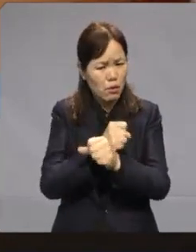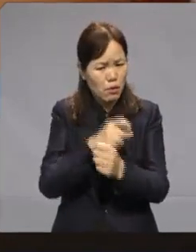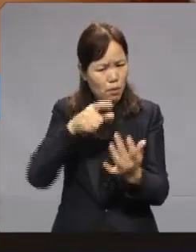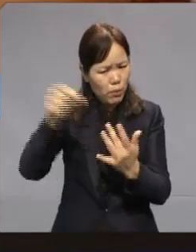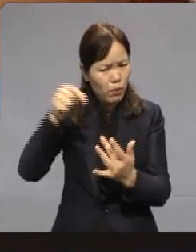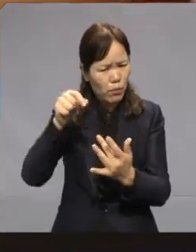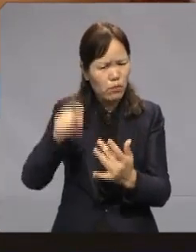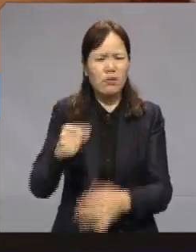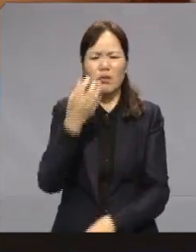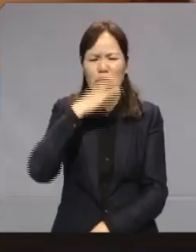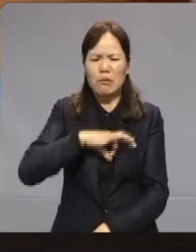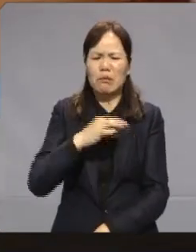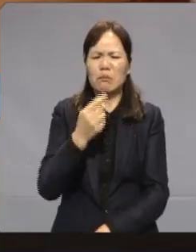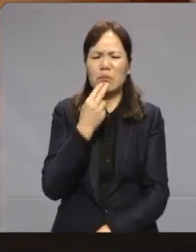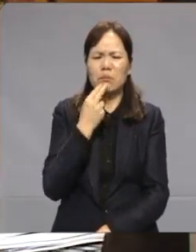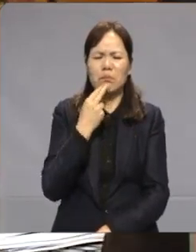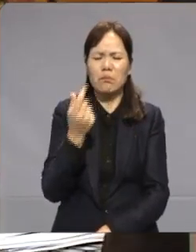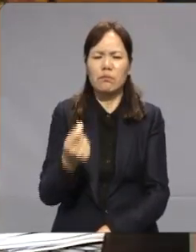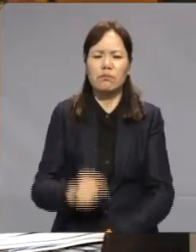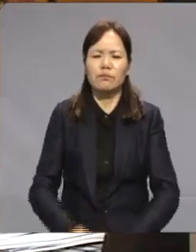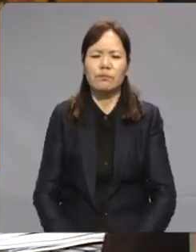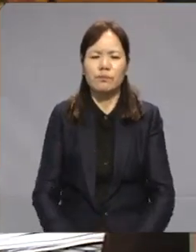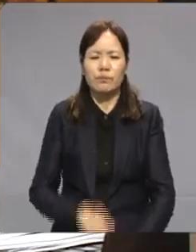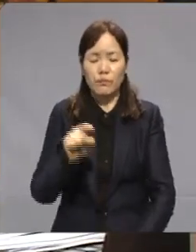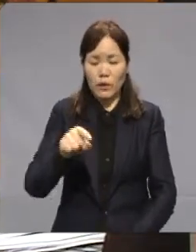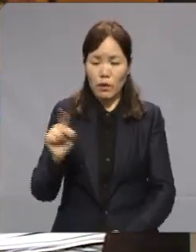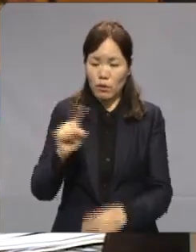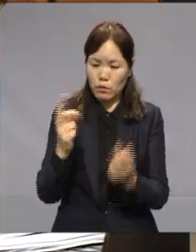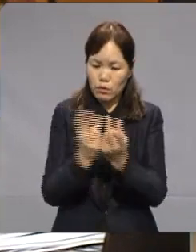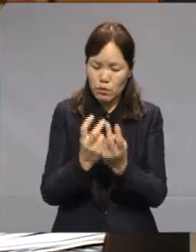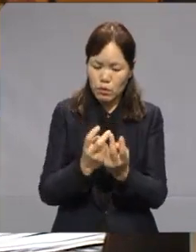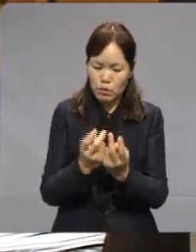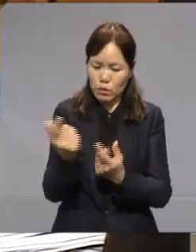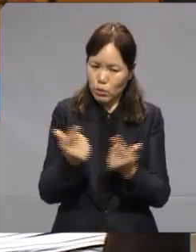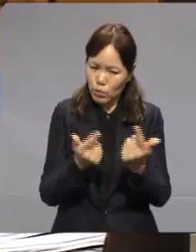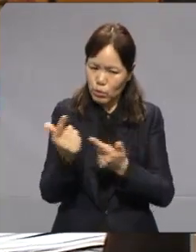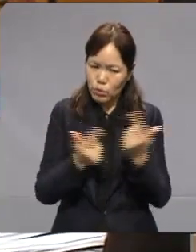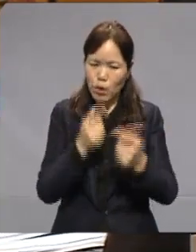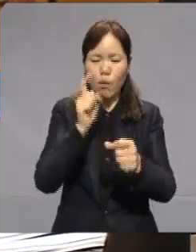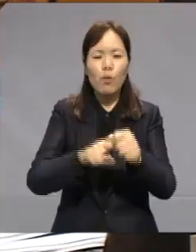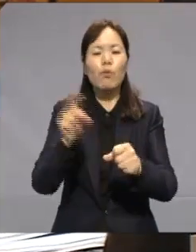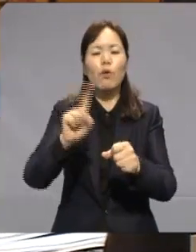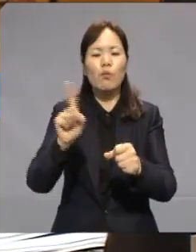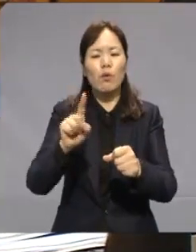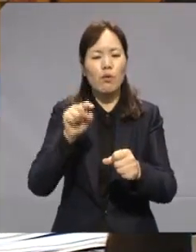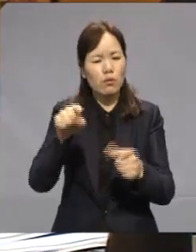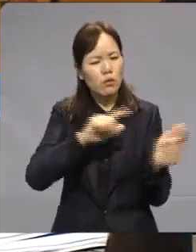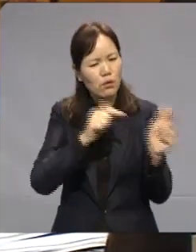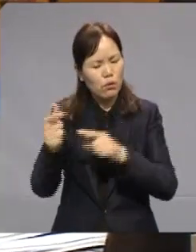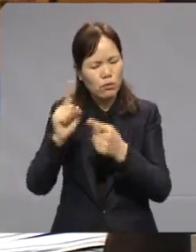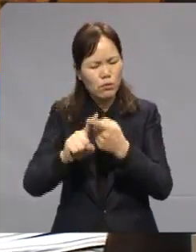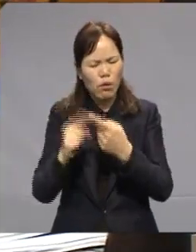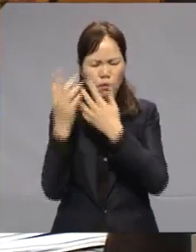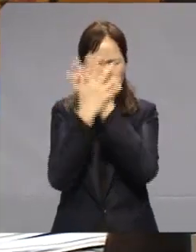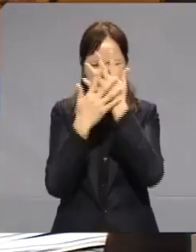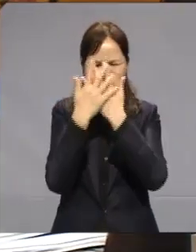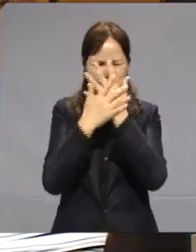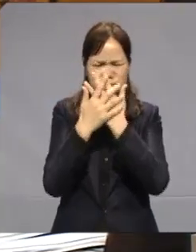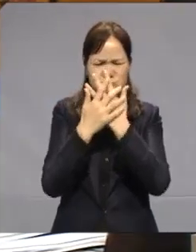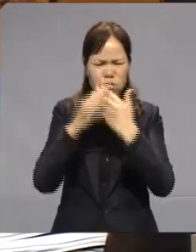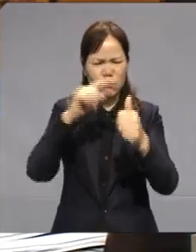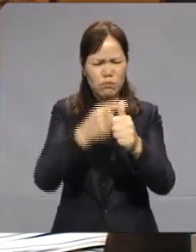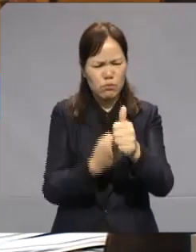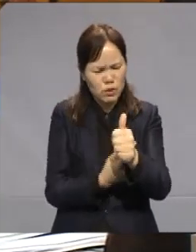효율성이 되게 떨어진다고 보여지고. 이걸 어떤 식으로 조합할 것이고 목표를 뭘로 할 것이고 이런 것들이 명확치가